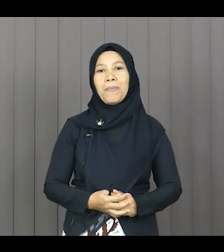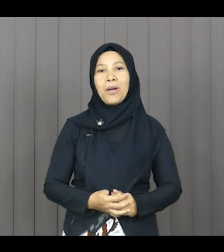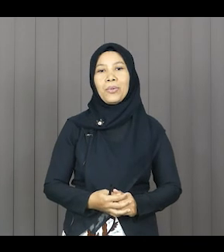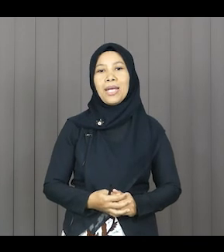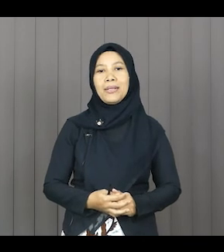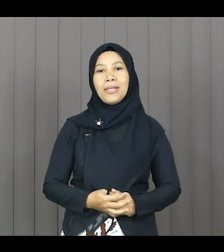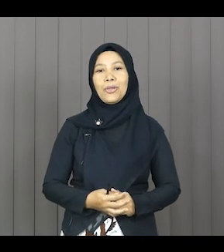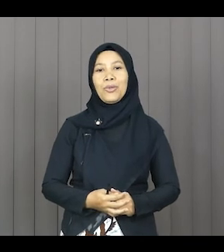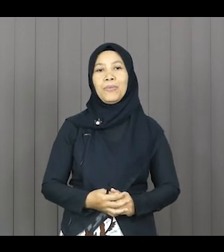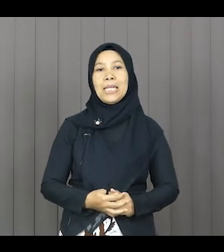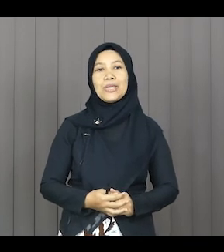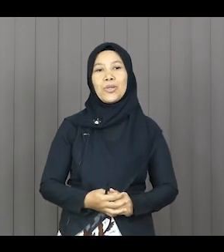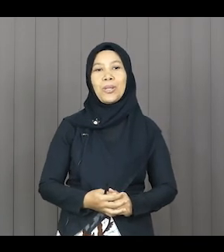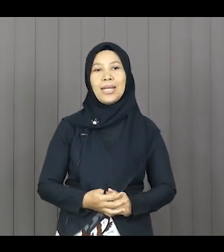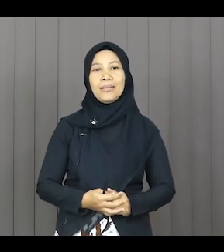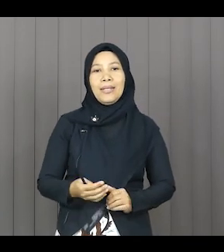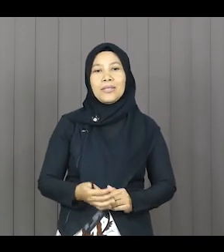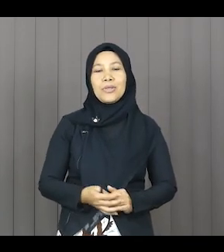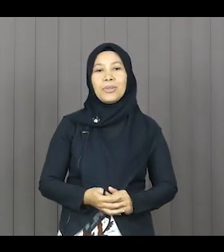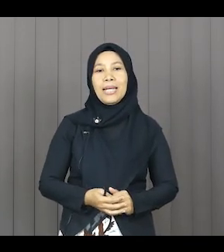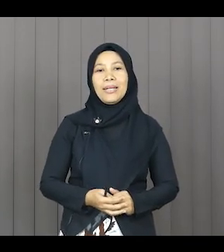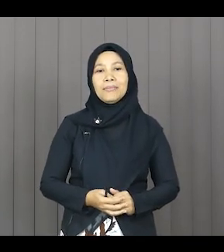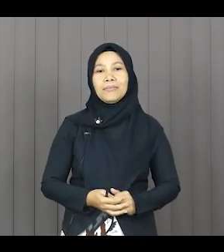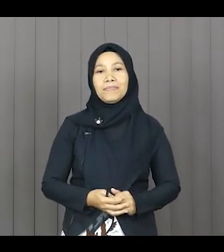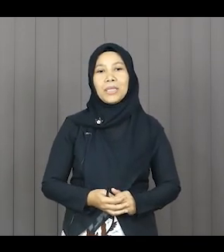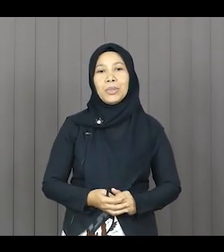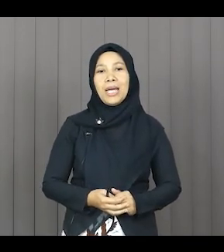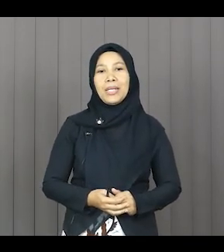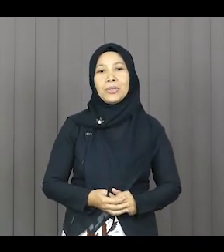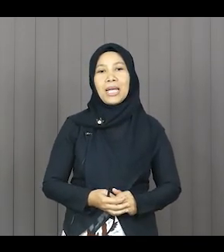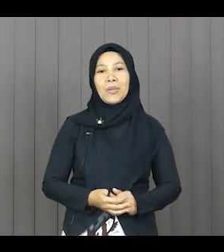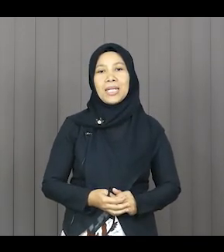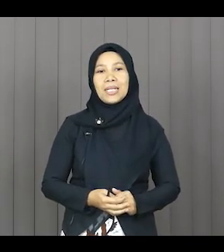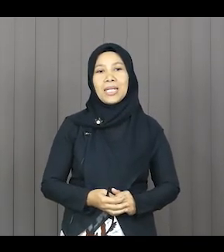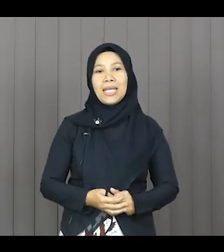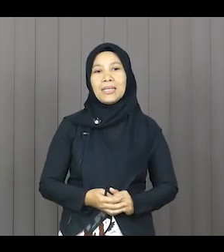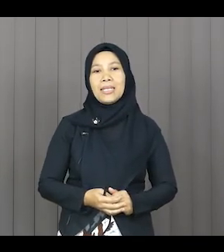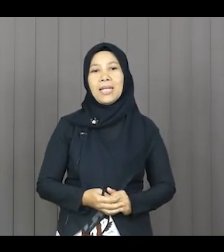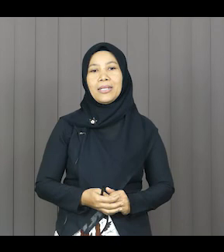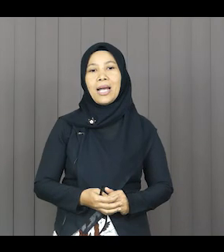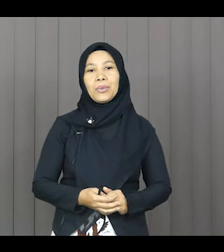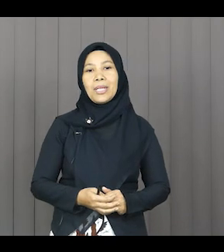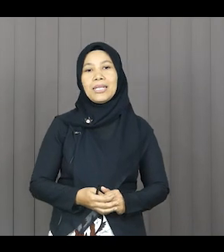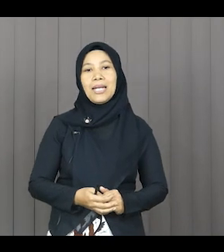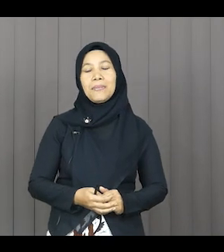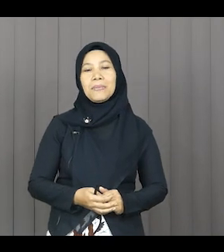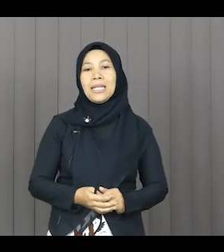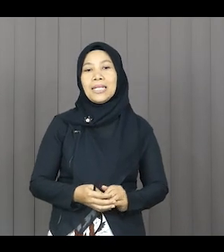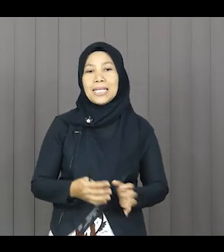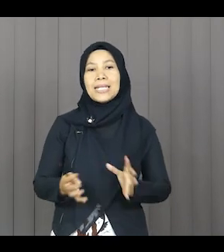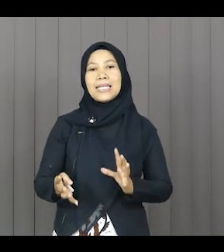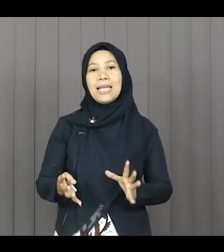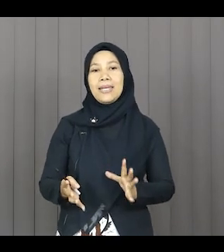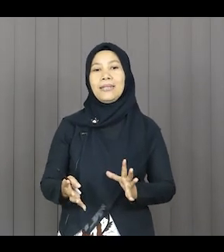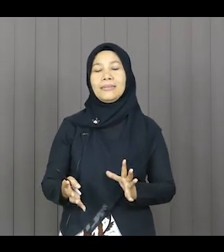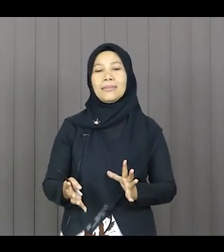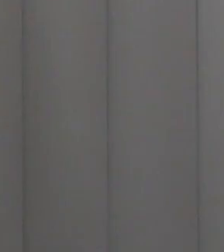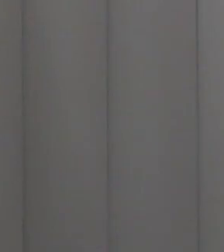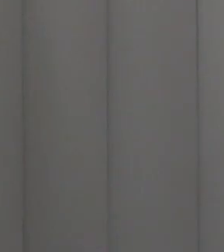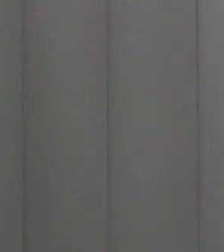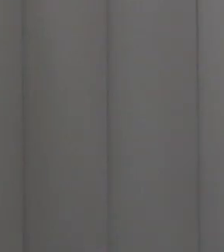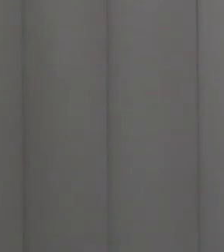pembiayaan pembangunan ekonomi nasional. Juga penggunaan utang luar negeri yang tidak dilakukan dengan di sisi